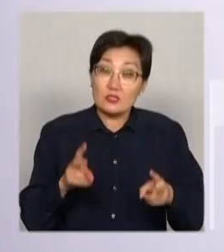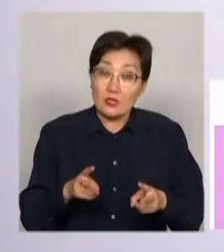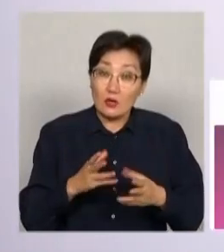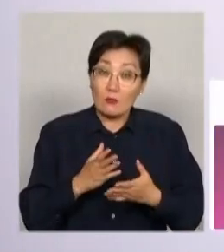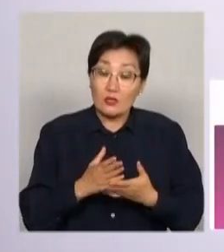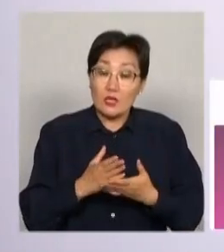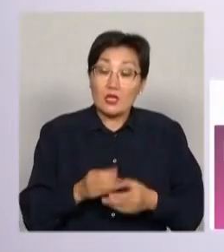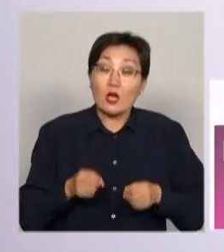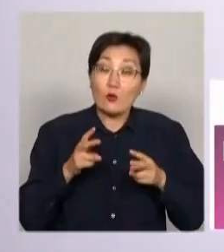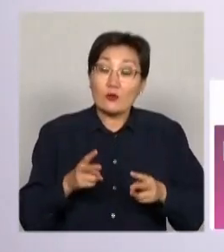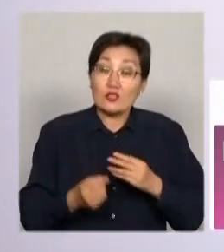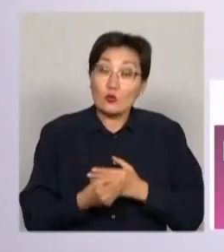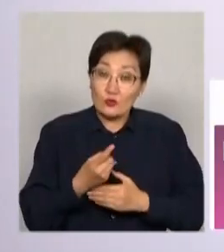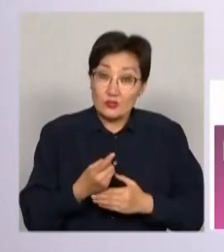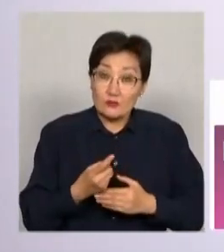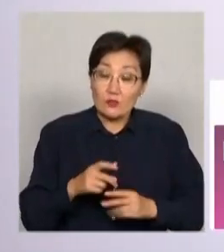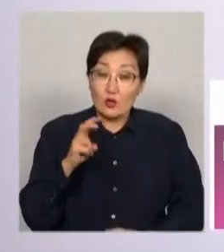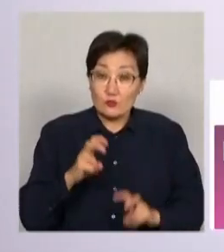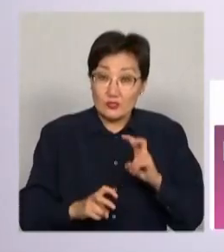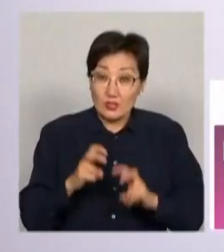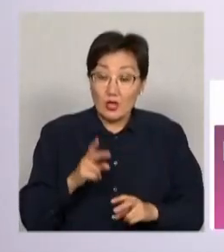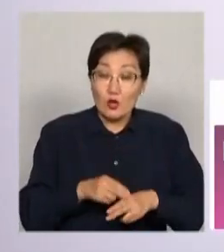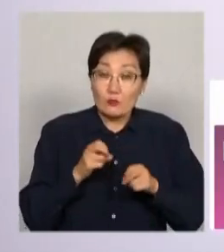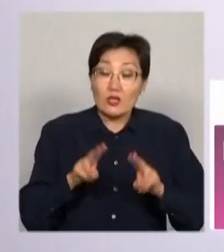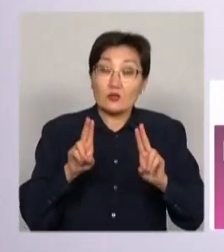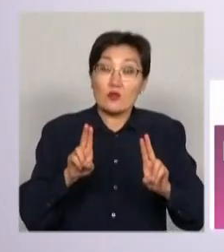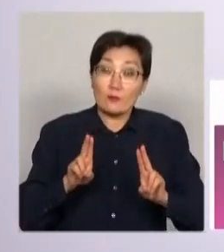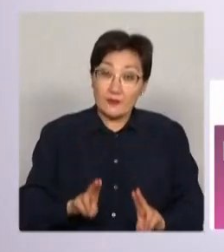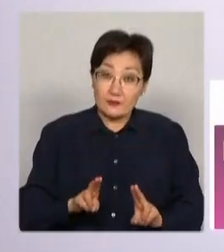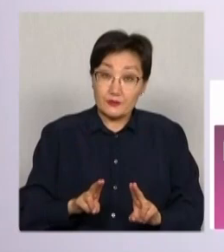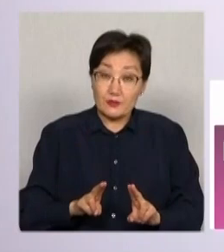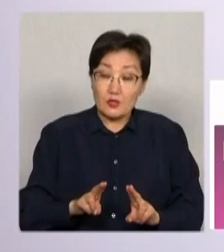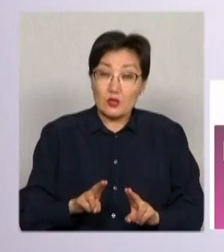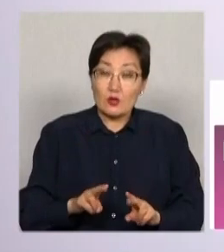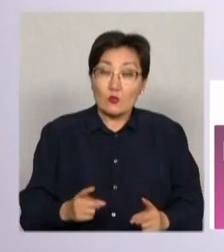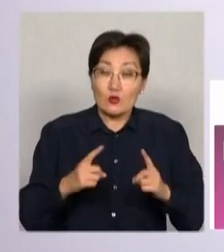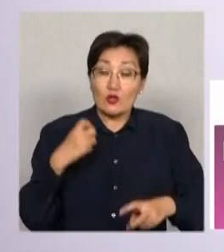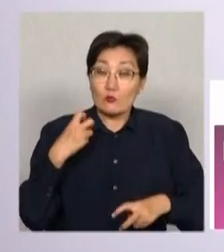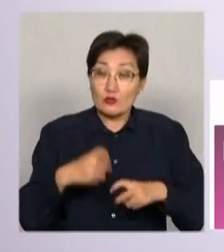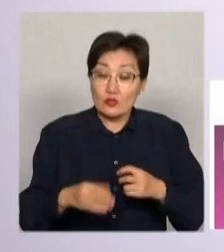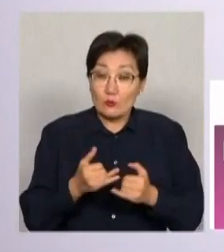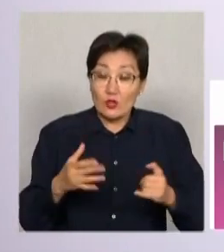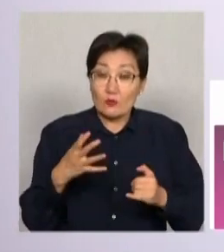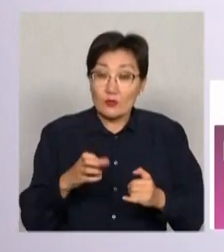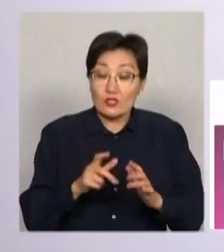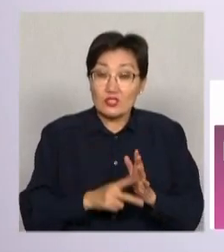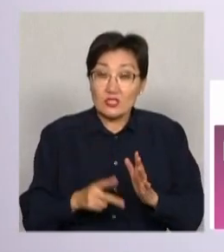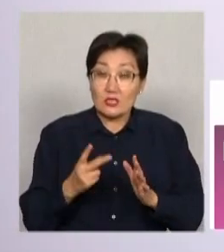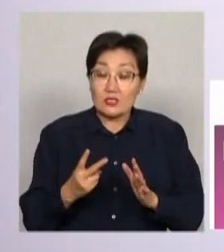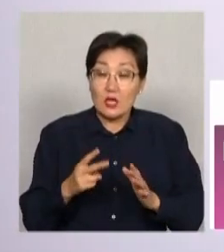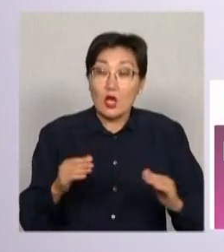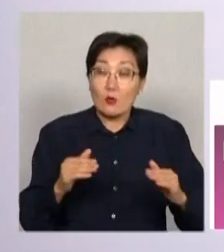келтіру қаупін тудыратын өнеркәсіптік қауіпсіздік талаптарын өрескел бұзғаны үшін 582